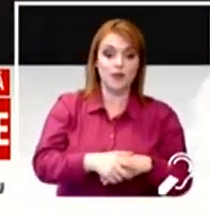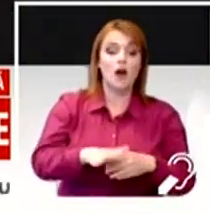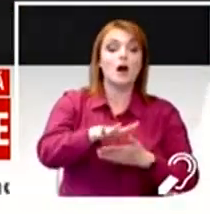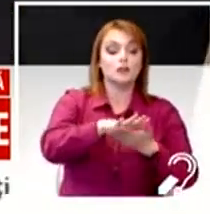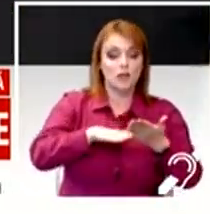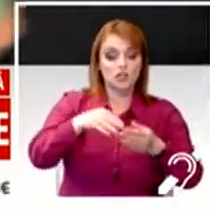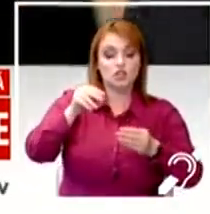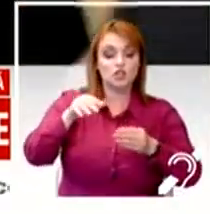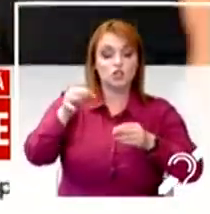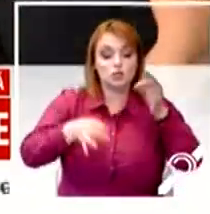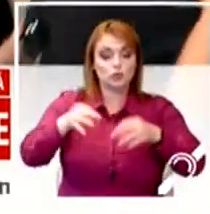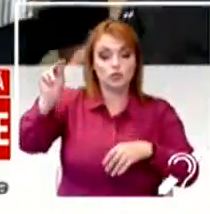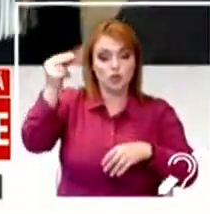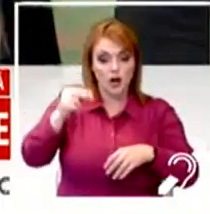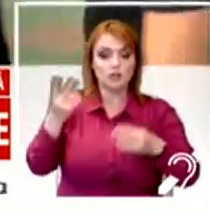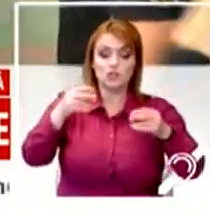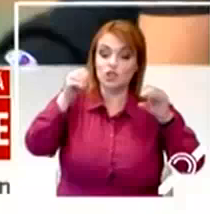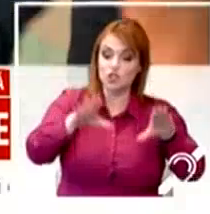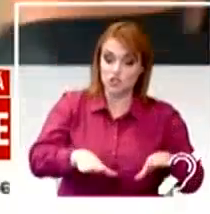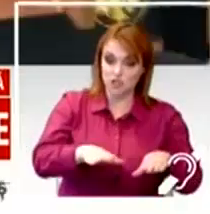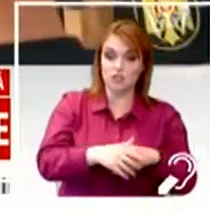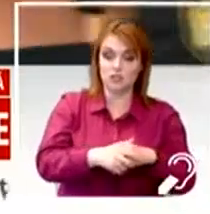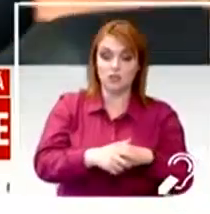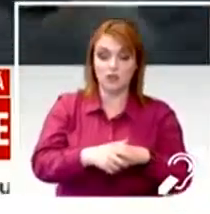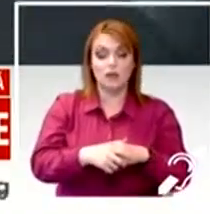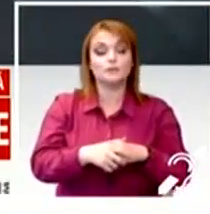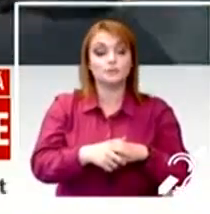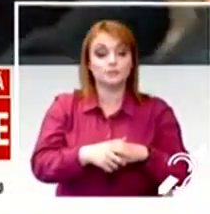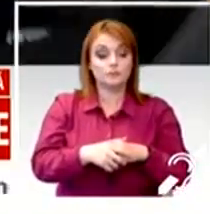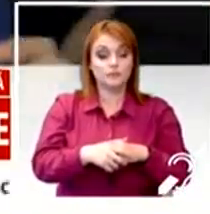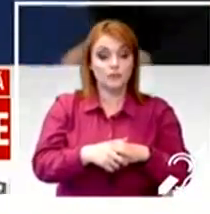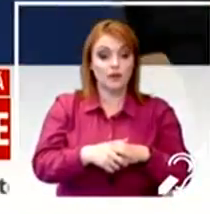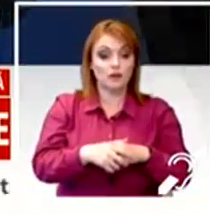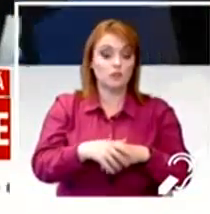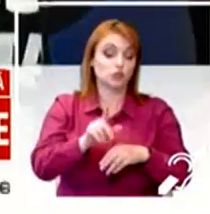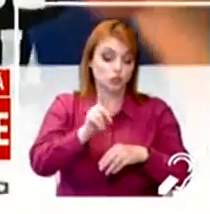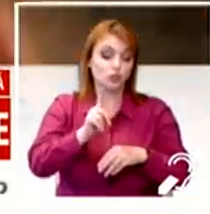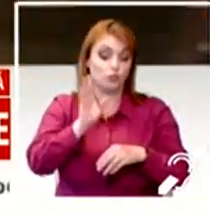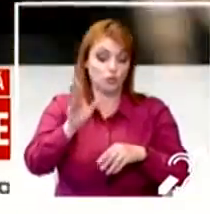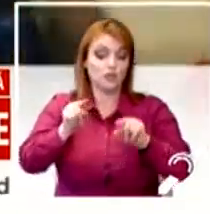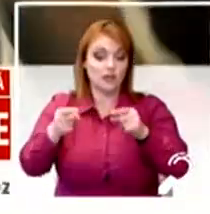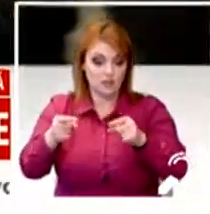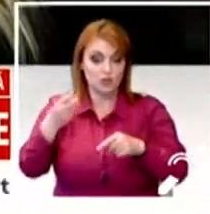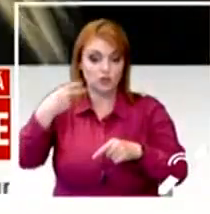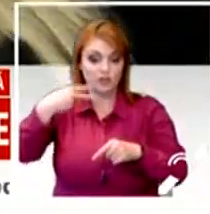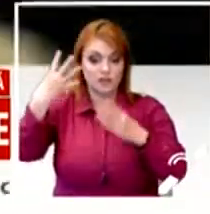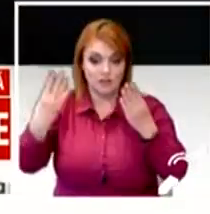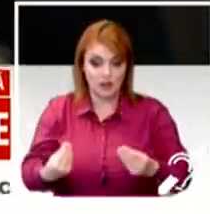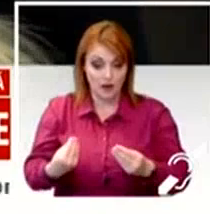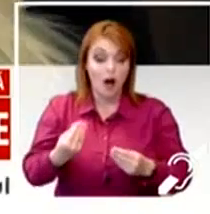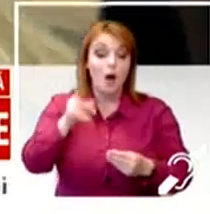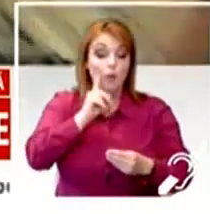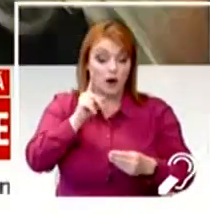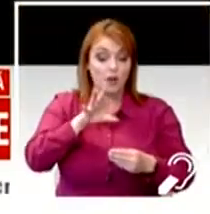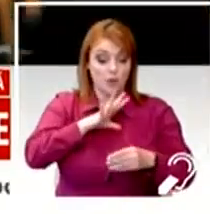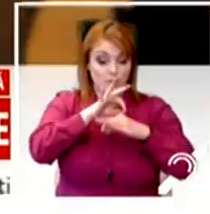petreacă următoarele zile deputata, în fața judecătoriei s-au adunat mai mulți simpatizanți ai partidului politic Șor, care au scandat